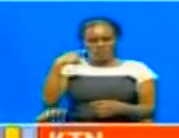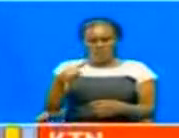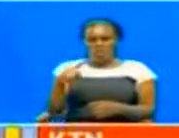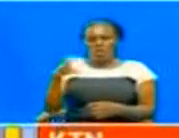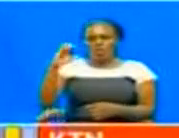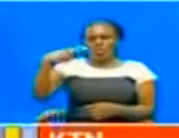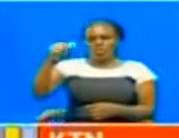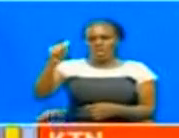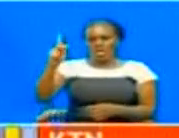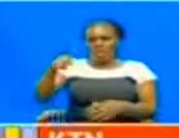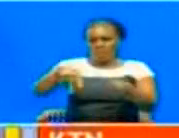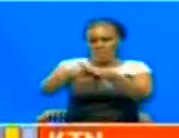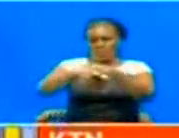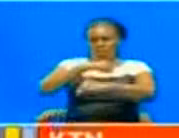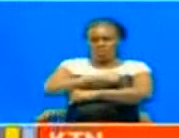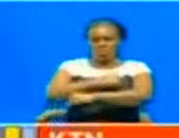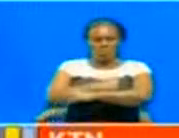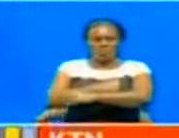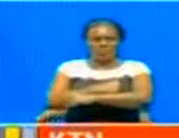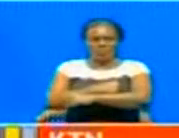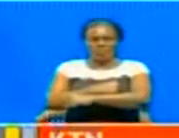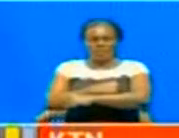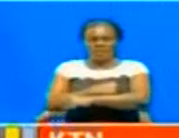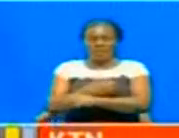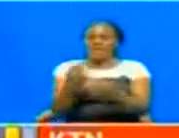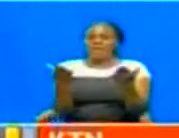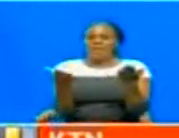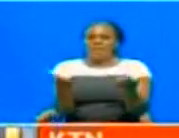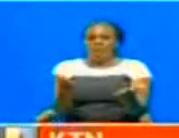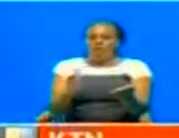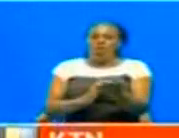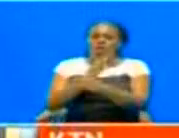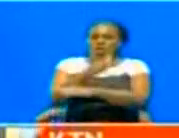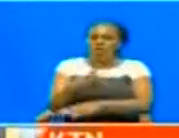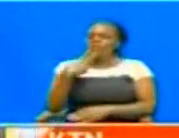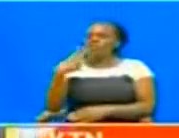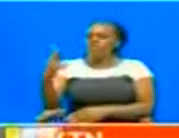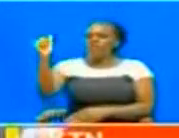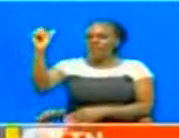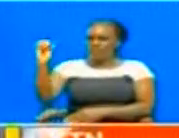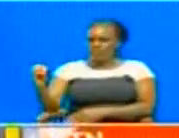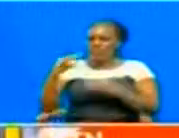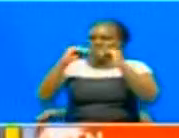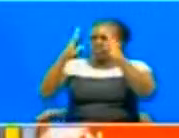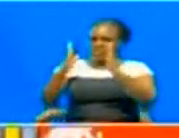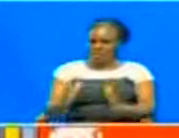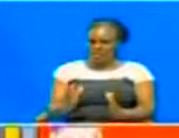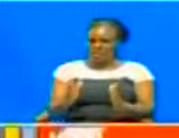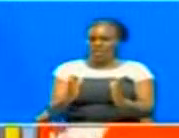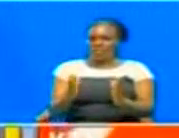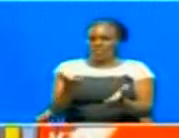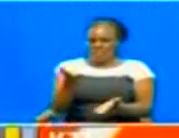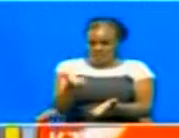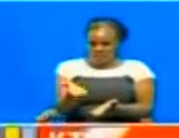Catholic primary school children. And so far, more than 250 students, teachers and supporters of